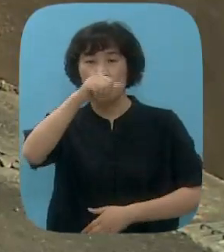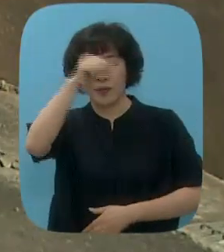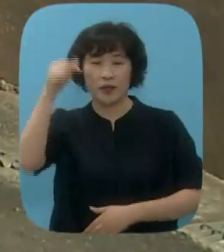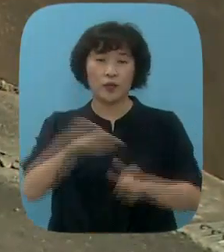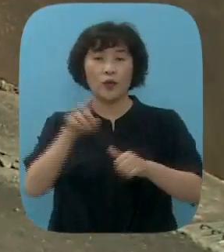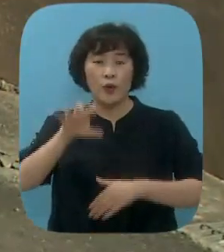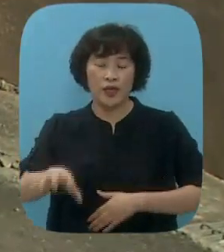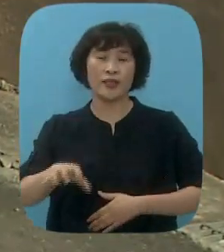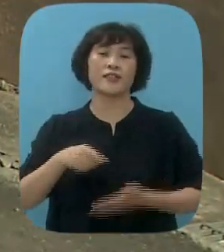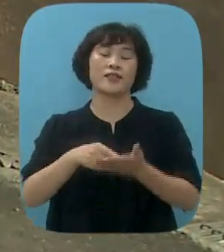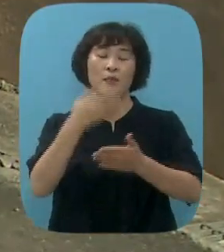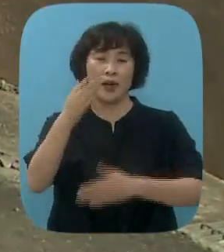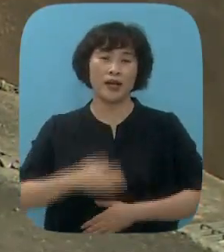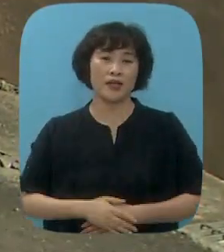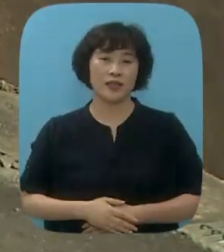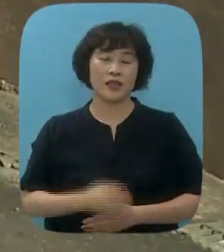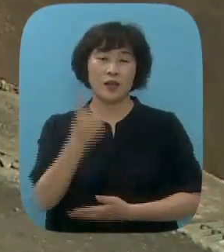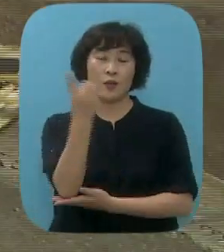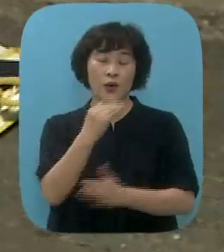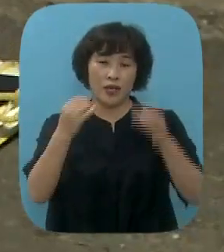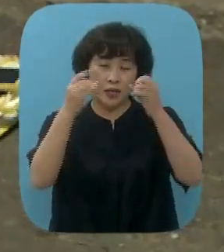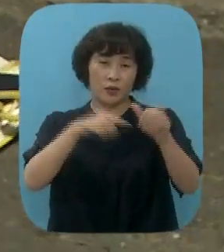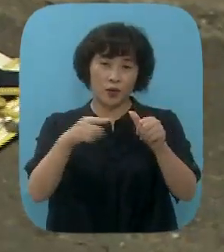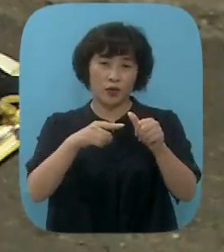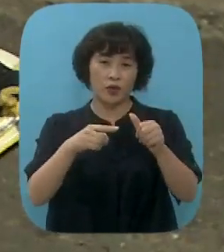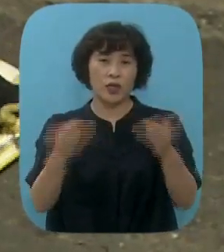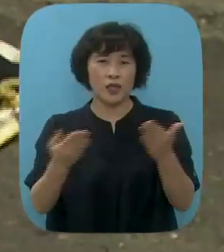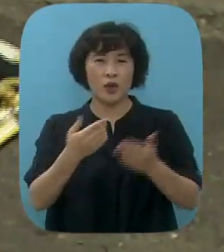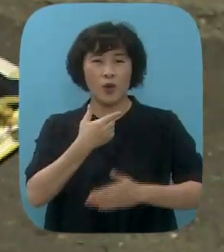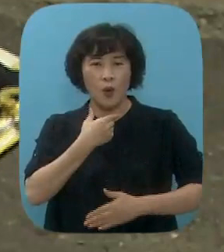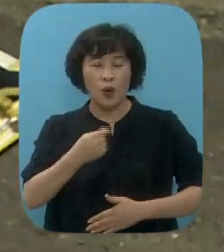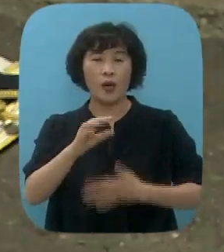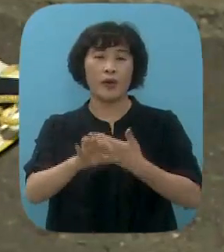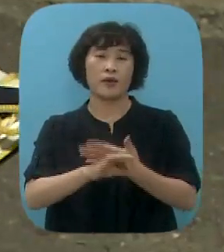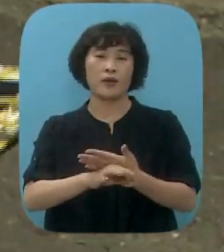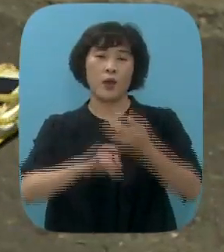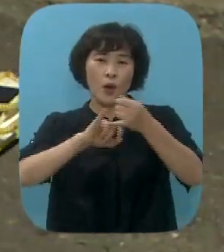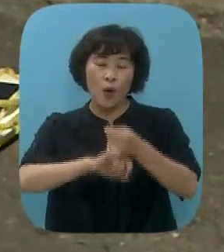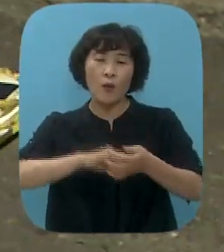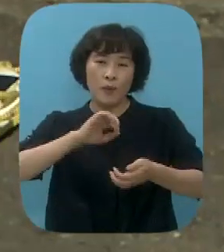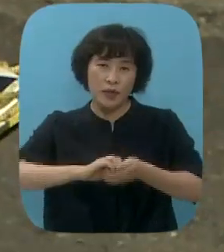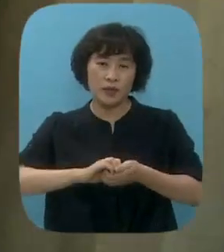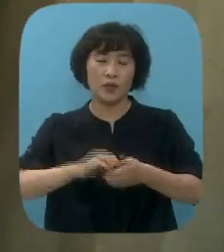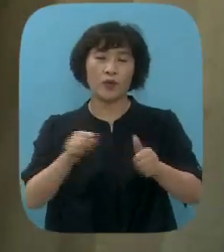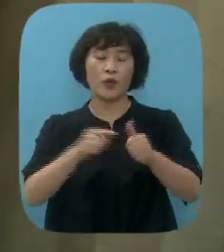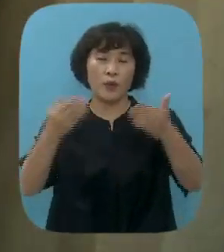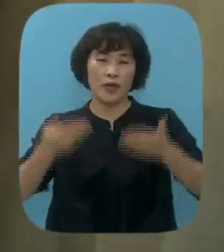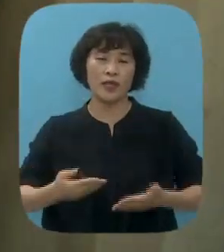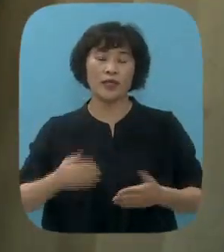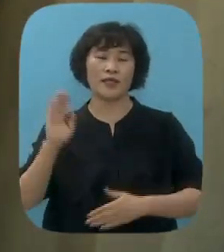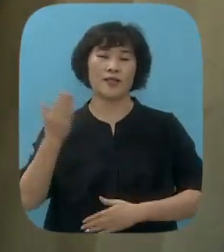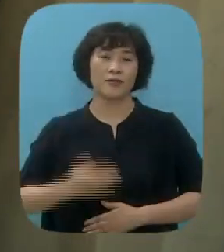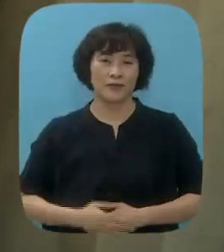받습니다. 일반 경비원의 신임 교육은 경비원 업무에 종사하기 위해 반드시 받아야 하는 법정 필수